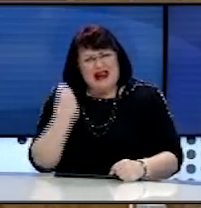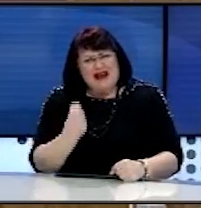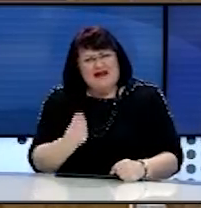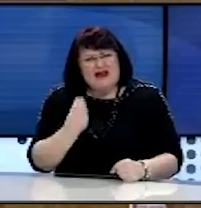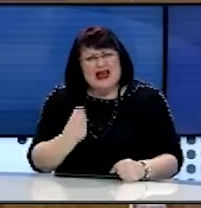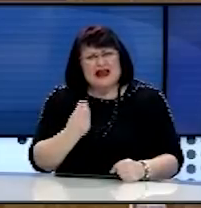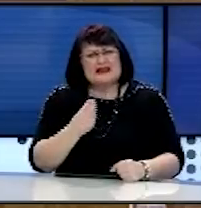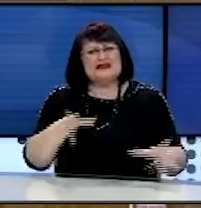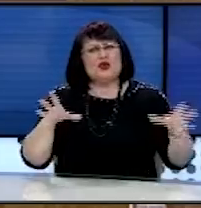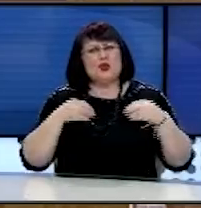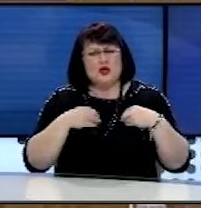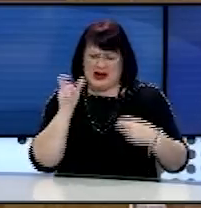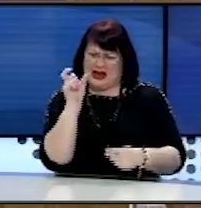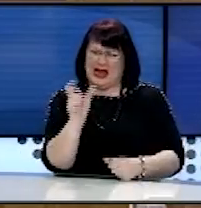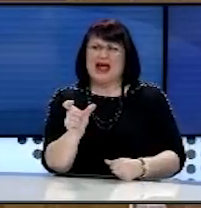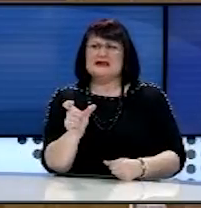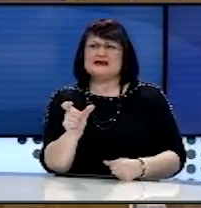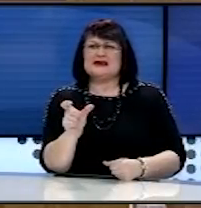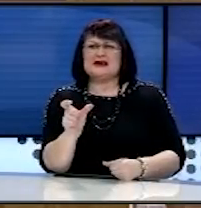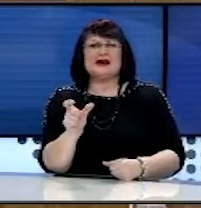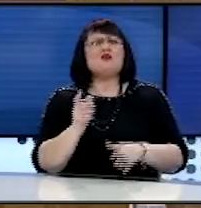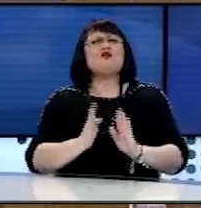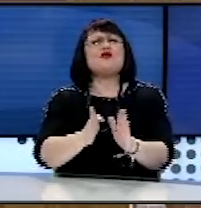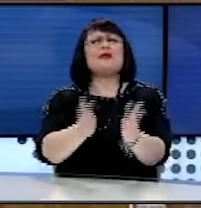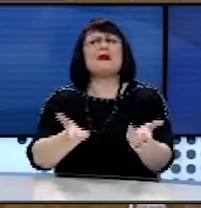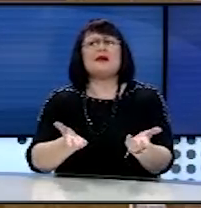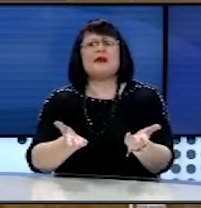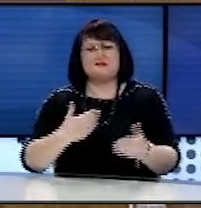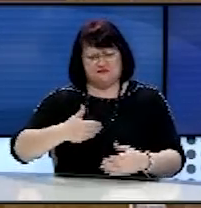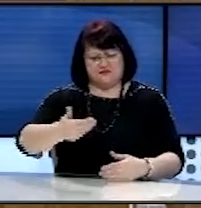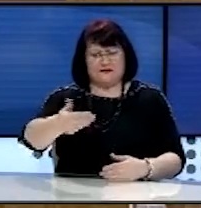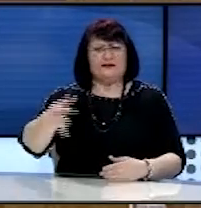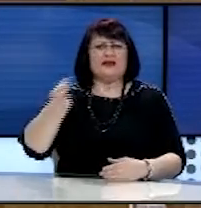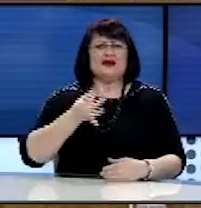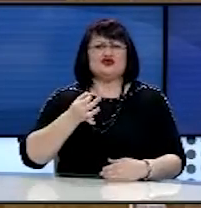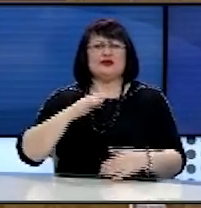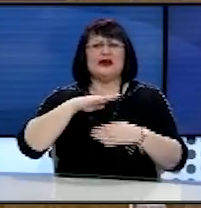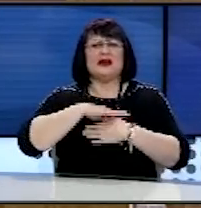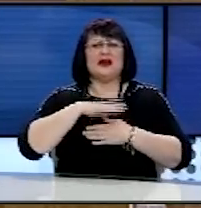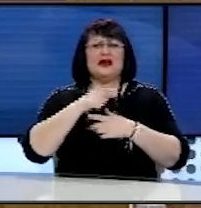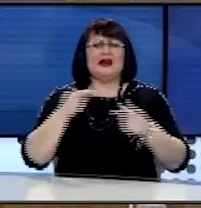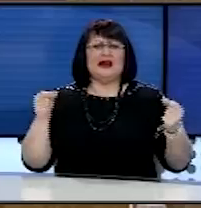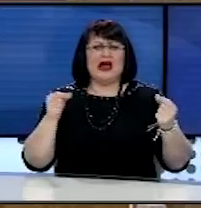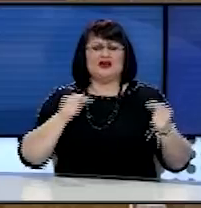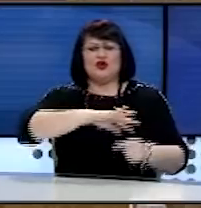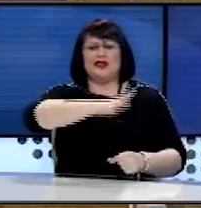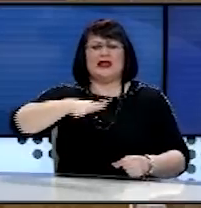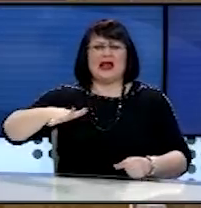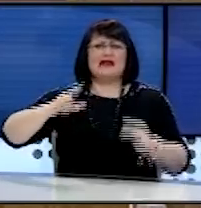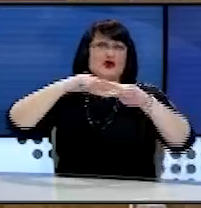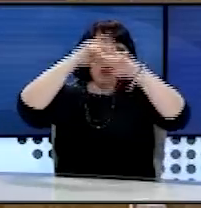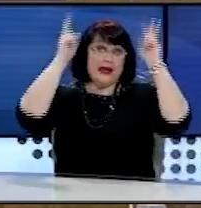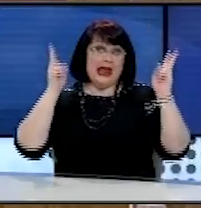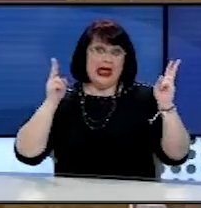η υιοθέτηση αυτού του όρου? Αύριο μεθαύριο θα σου πούν, όπως το λένε ήδη για τις θαλάσσιες και εναέριες